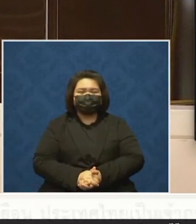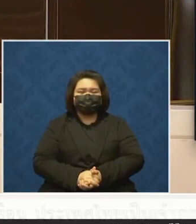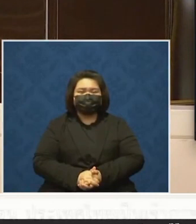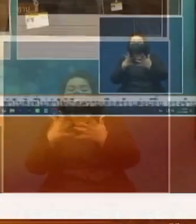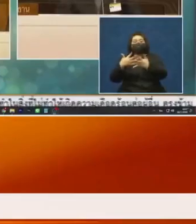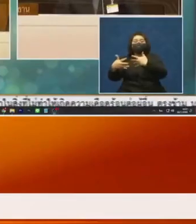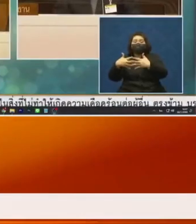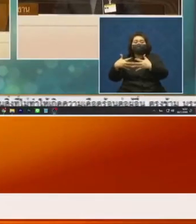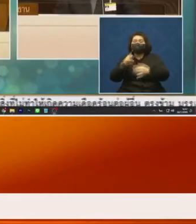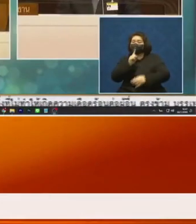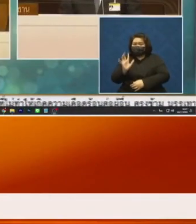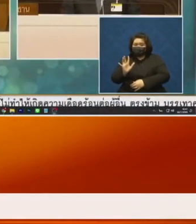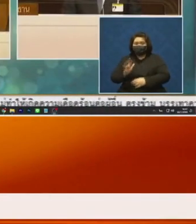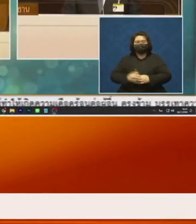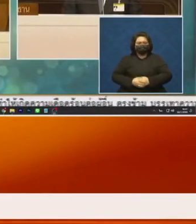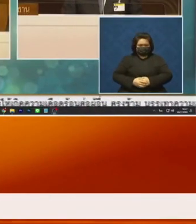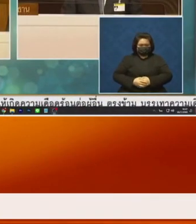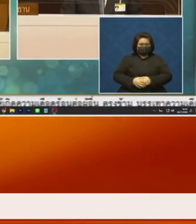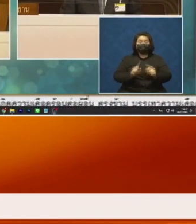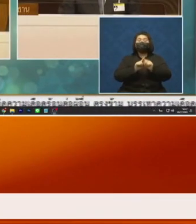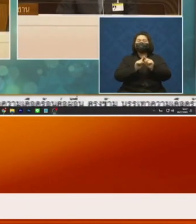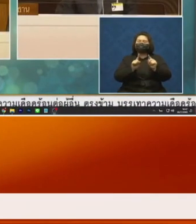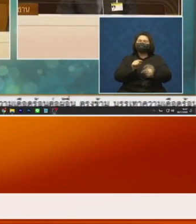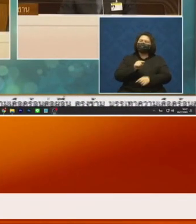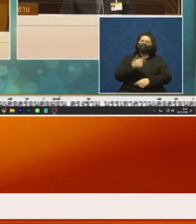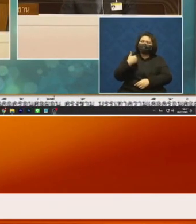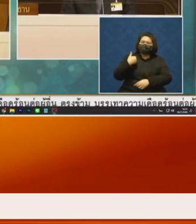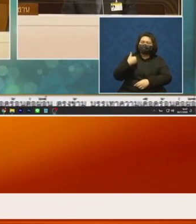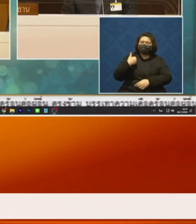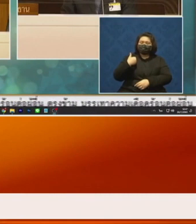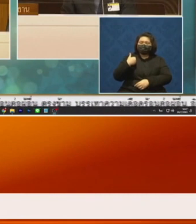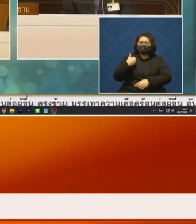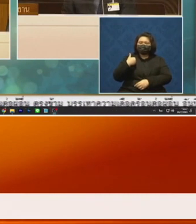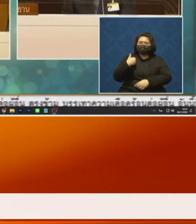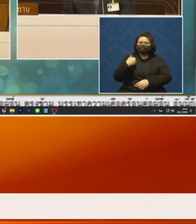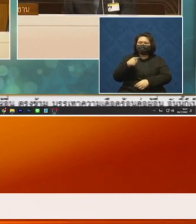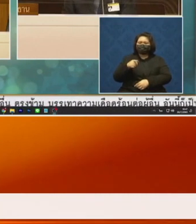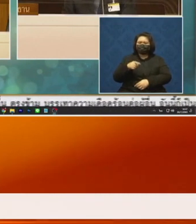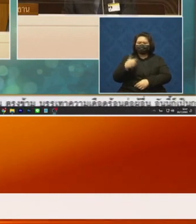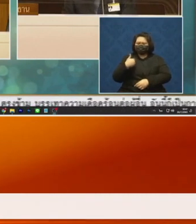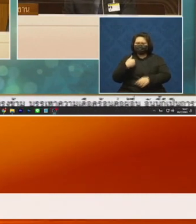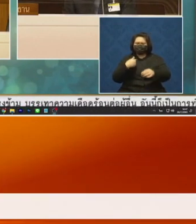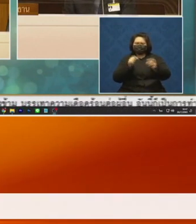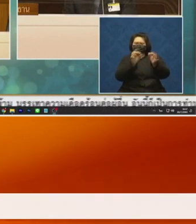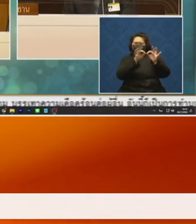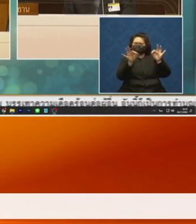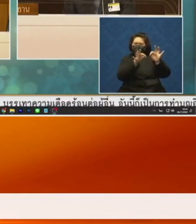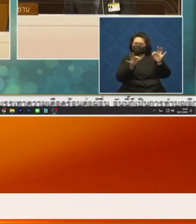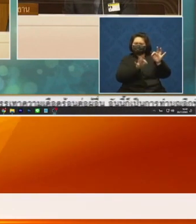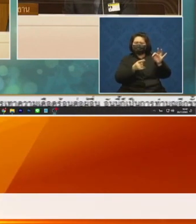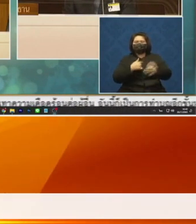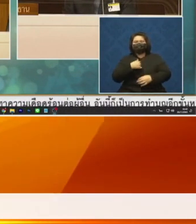คือไอ้ที่ชอบคือสำเนียงอ่ะ ครับ ท่านจะมีนั่งร้านแต่ไม่มีหัวขาดไปแล้วสำเนียงเนี่ย